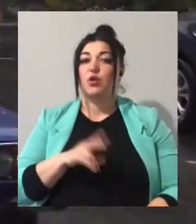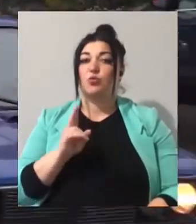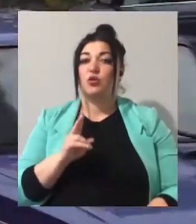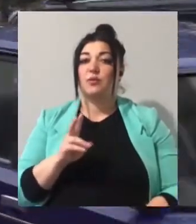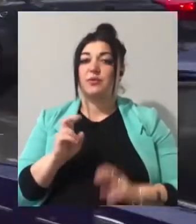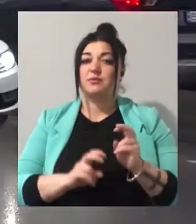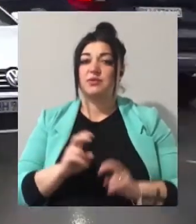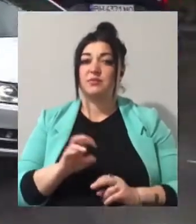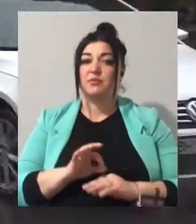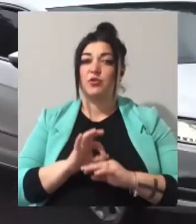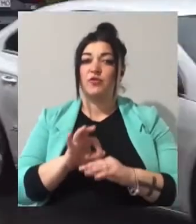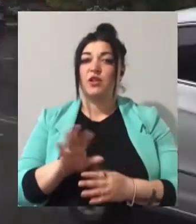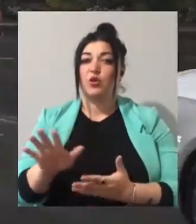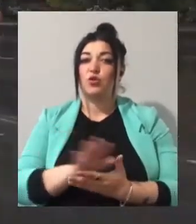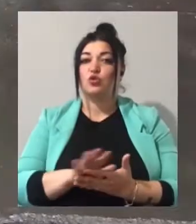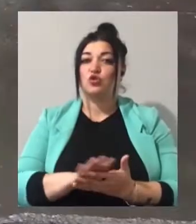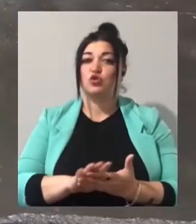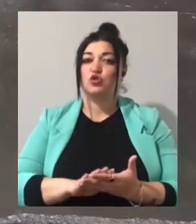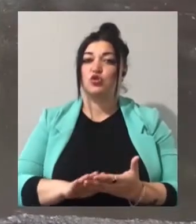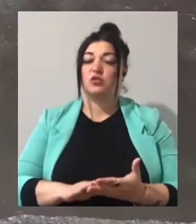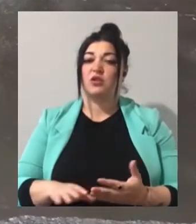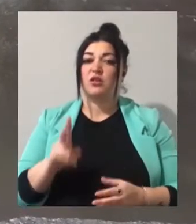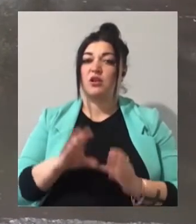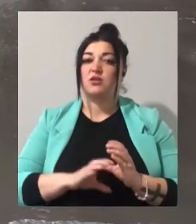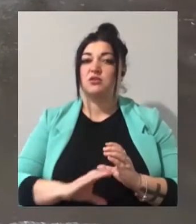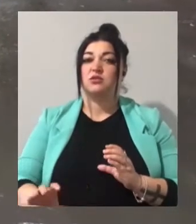провели очищення ливневої каналізації.